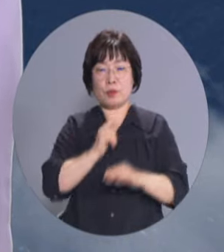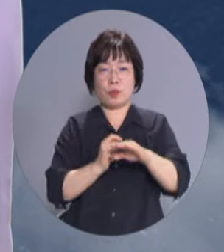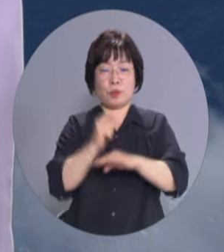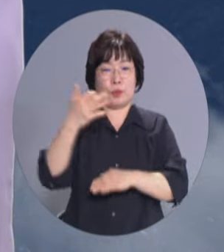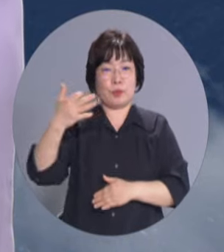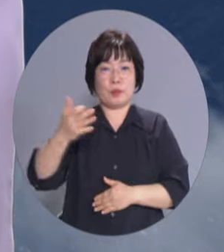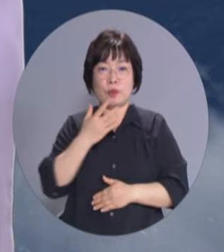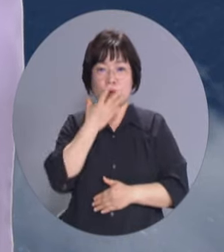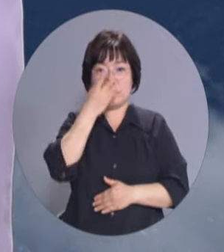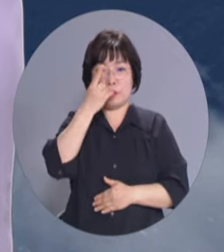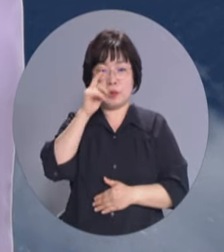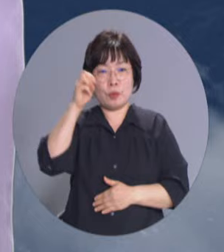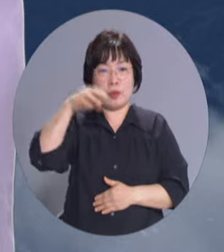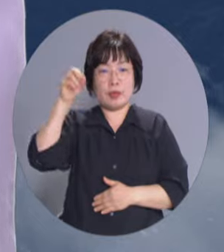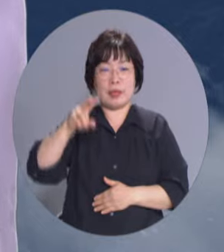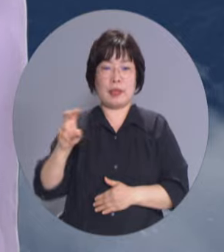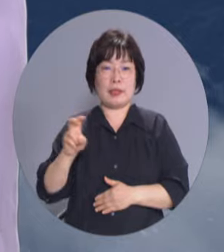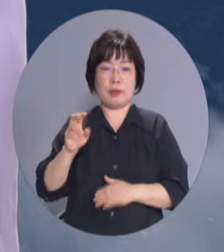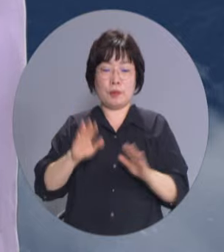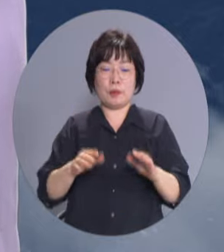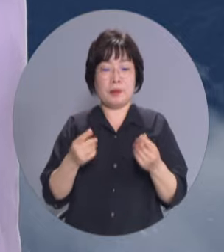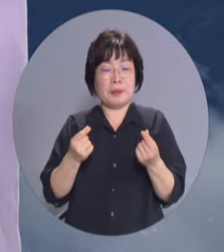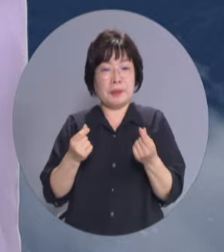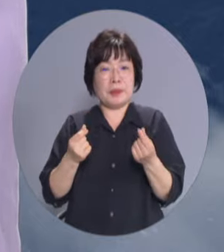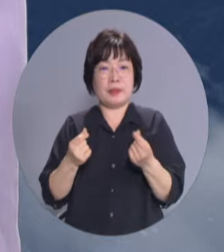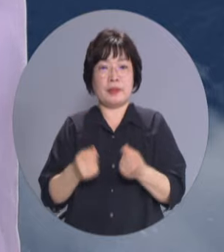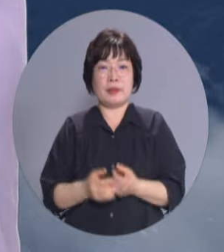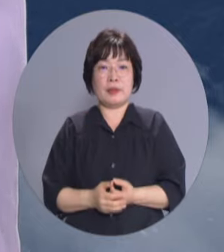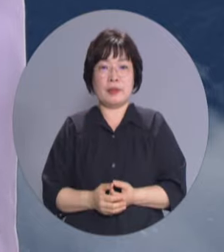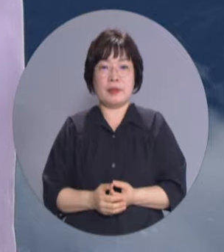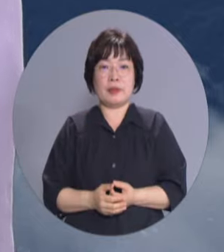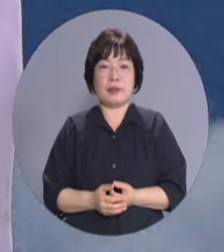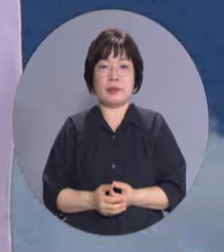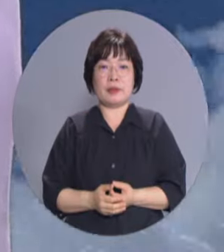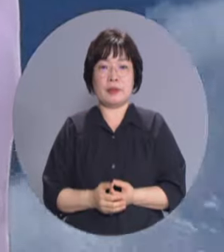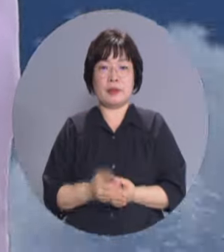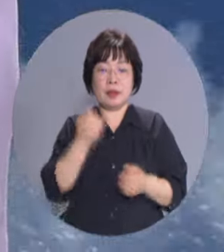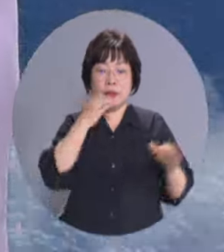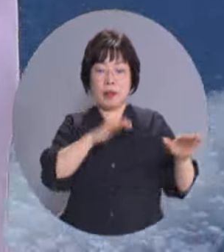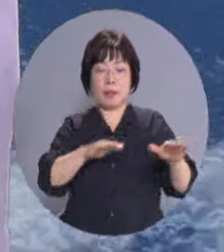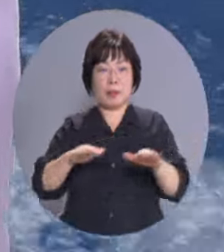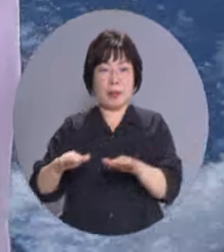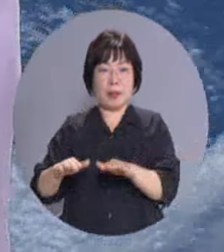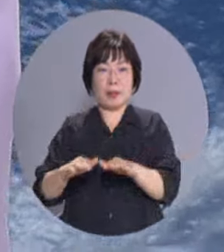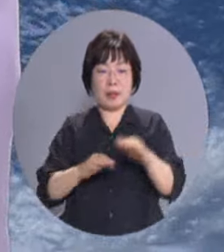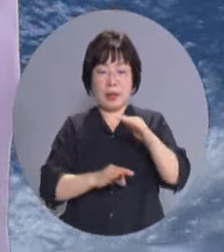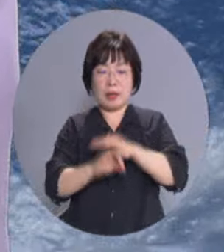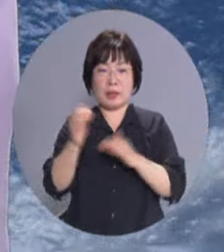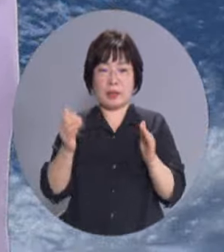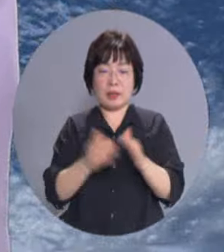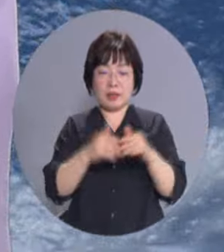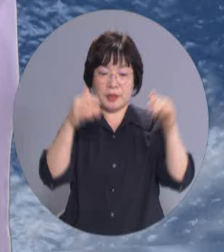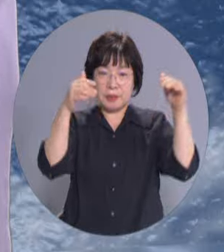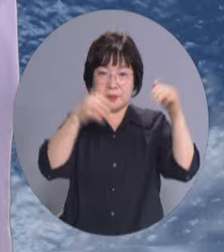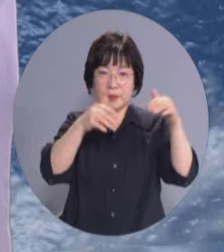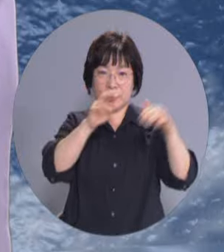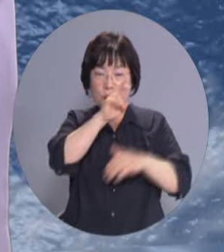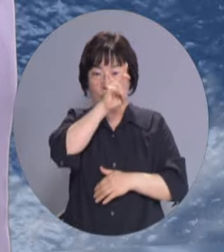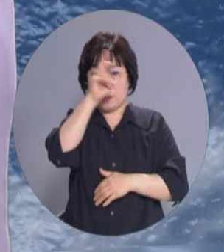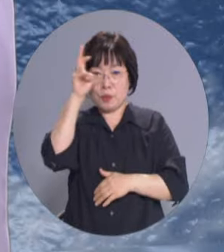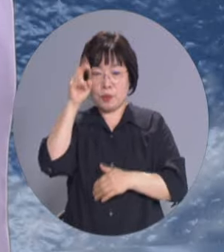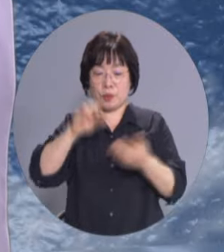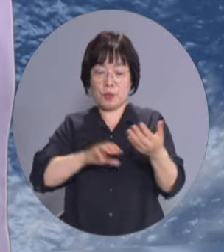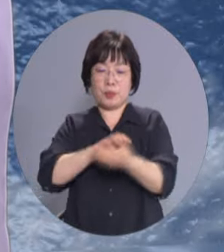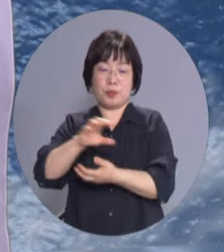19도 순천 광향 20도로 오늘과 비슷하겠습니다 해상에도 오전까지는 한때 비가 오겠고요 오후에는